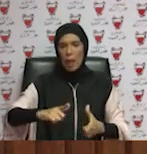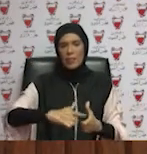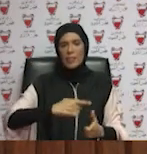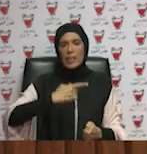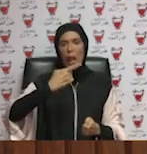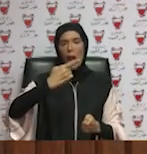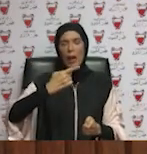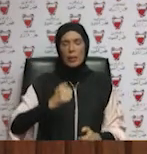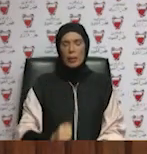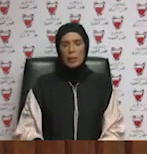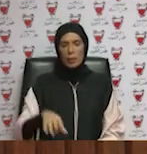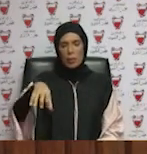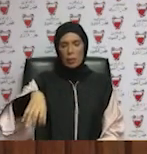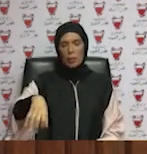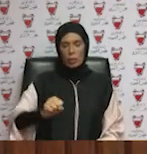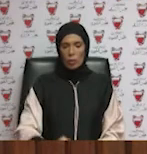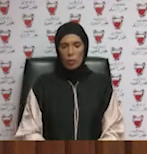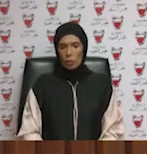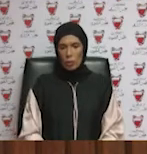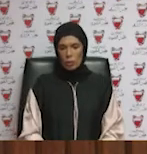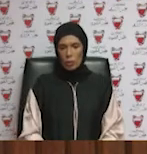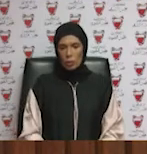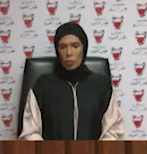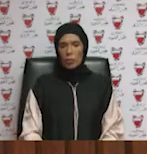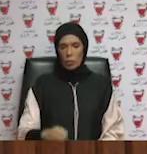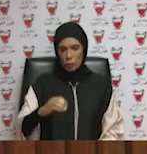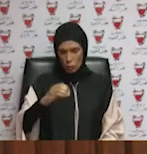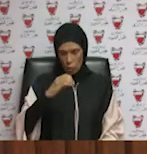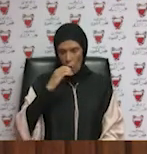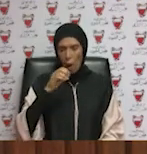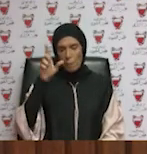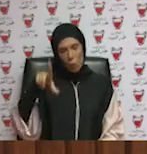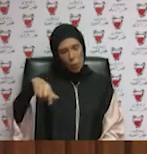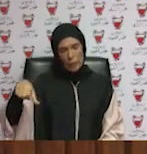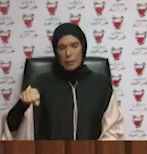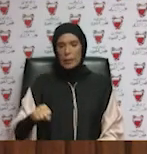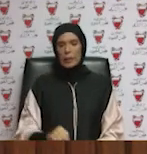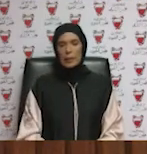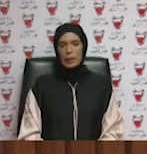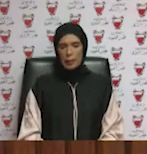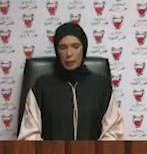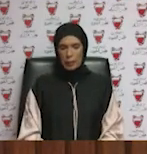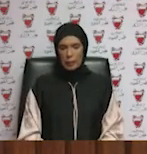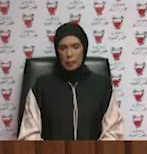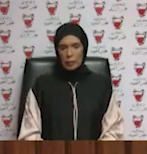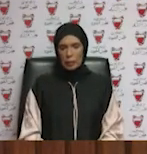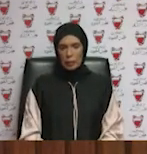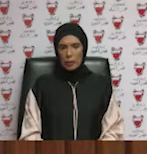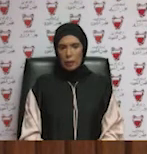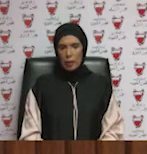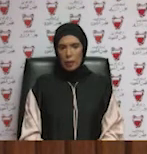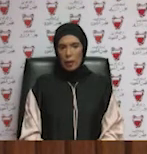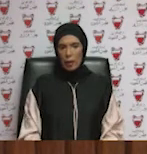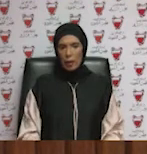الزلاق، ورد سعادة الوزير عليه، وطبعا الجواب حول